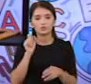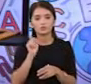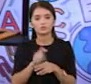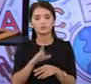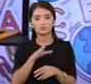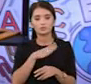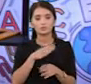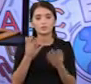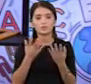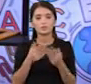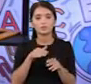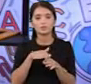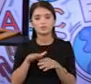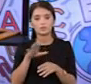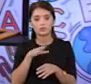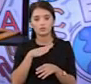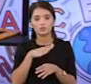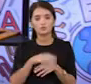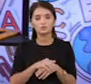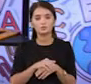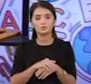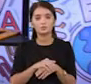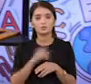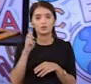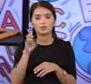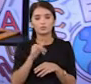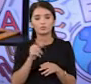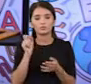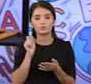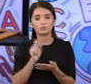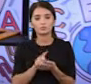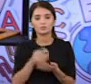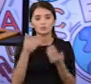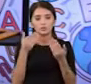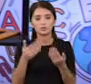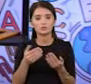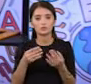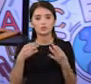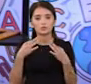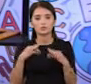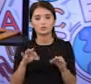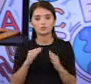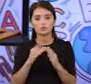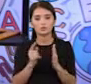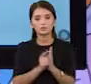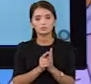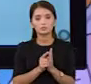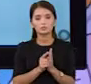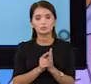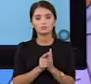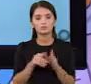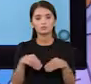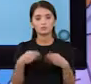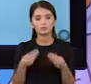bo'lsa, uni bajara olasizmi? Unday bo'lsa, bu topshiriq sizlar uchun mustaqil topshiriq